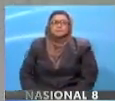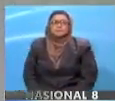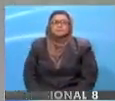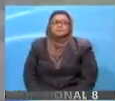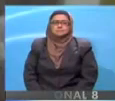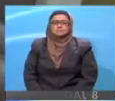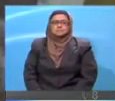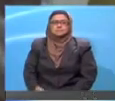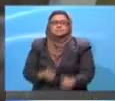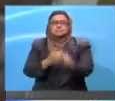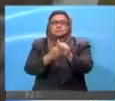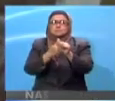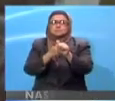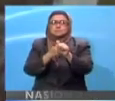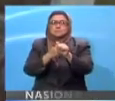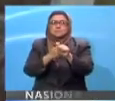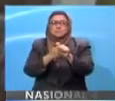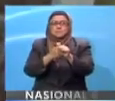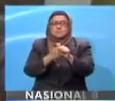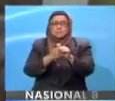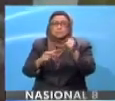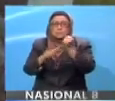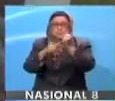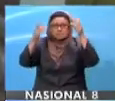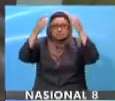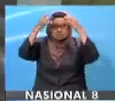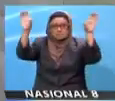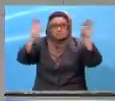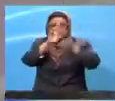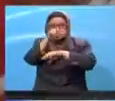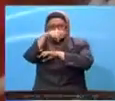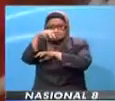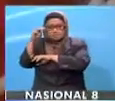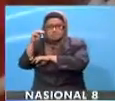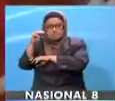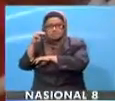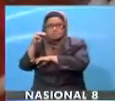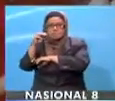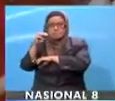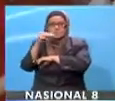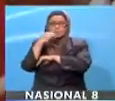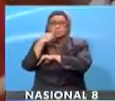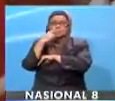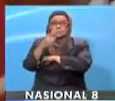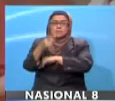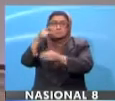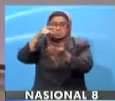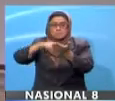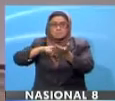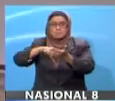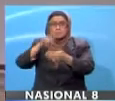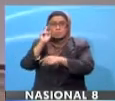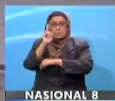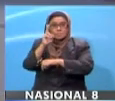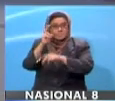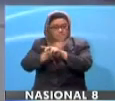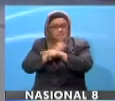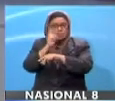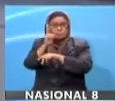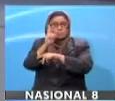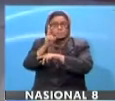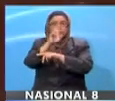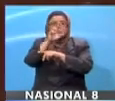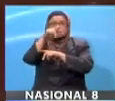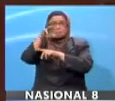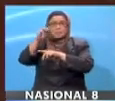Menurut Naib Chancellor UPM Profesor Dato' Dr. Muhammad Fauzi Ramlan, ini kali kedua UPM menduduki tangga pertama selepas